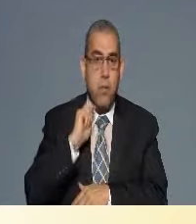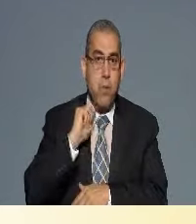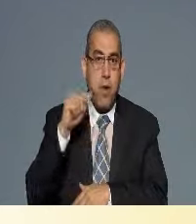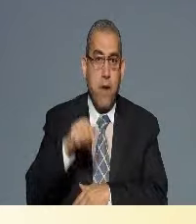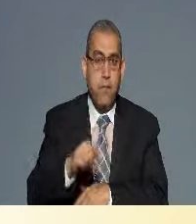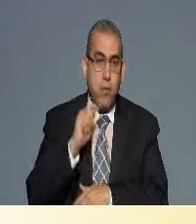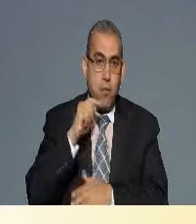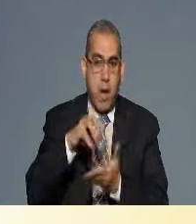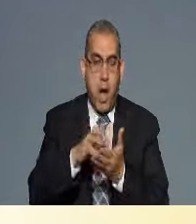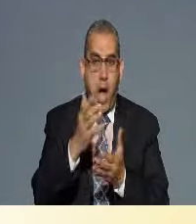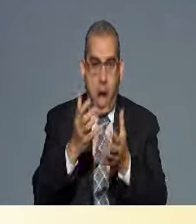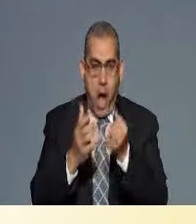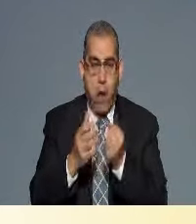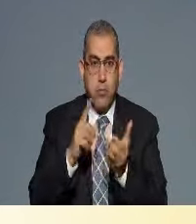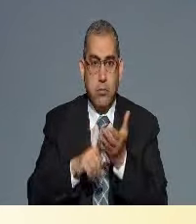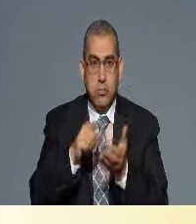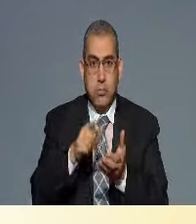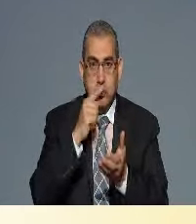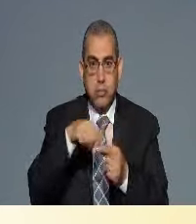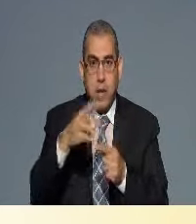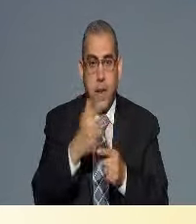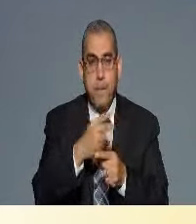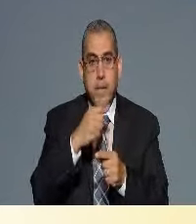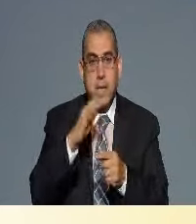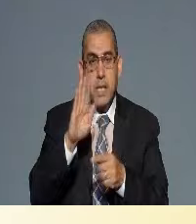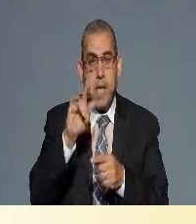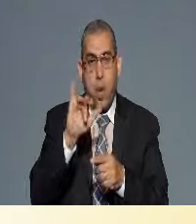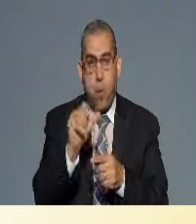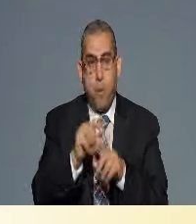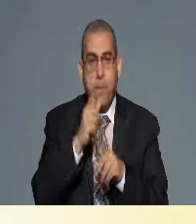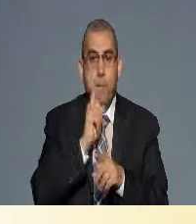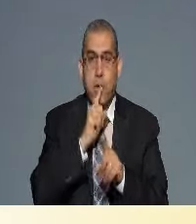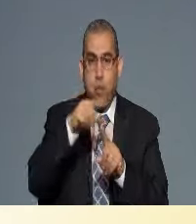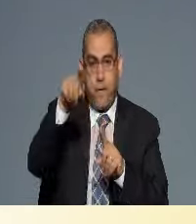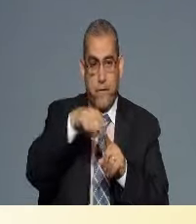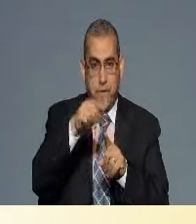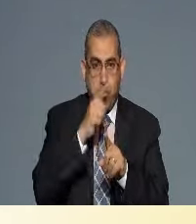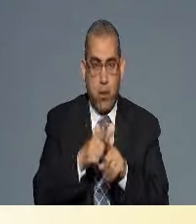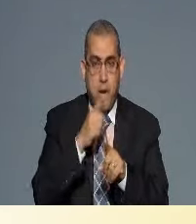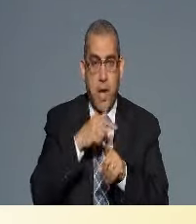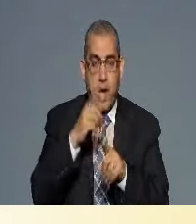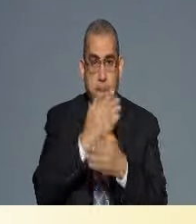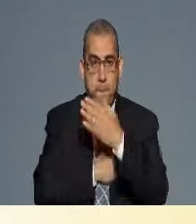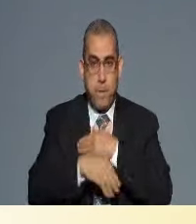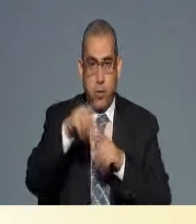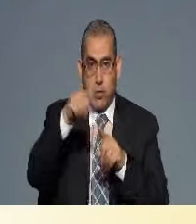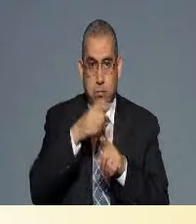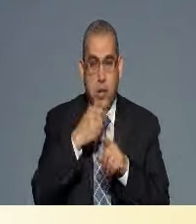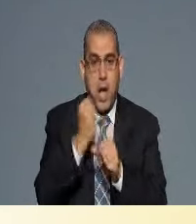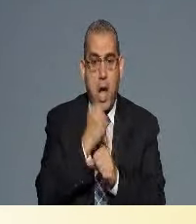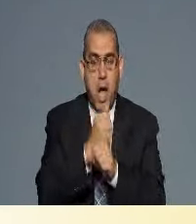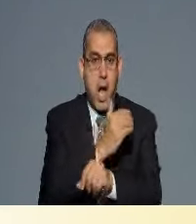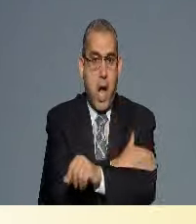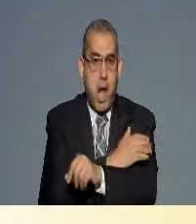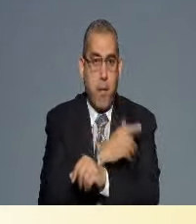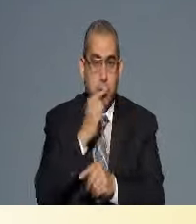الأشد احتياجا وهي تقع بين الفيوم وبني سويف. طبعا حجم العمالة اللي موجود هناك فندم سواء العمالة المباشرة